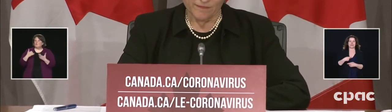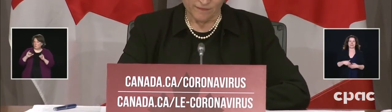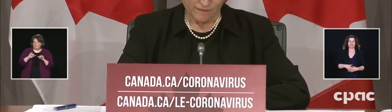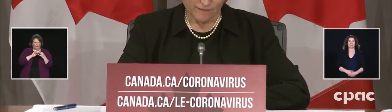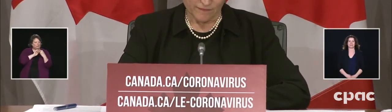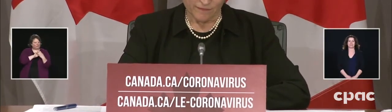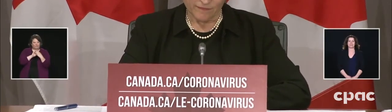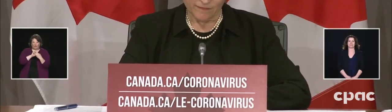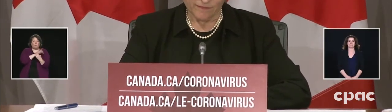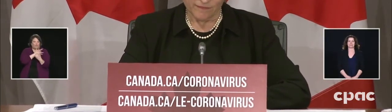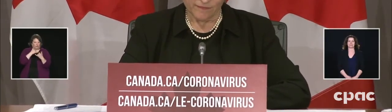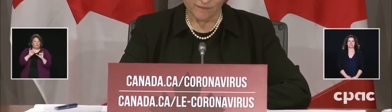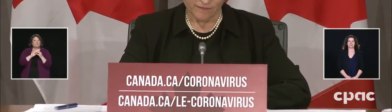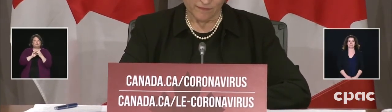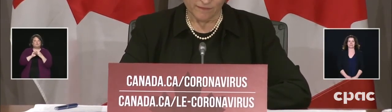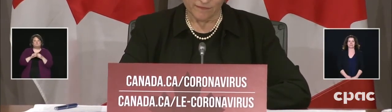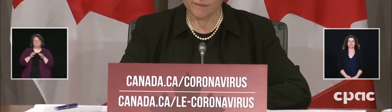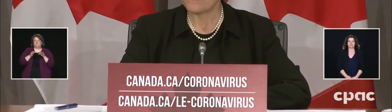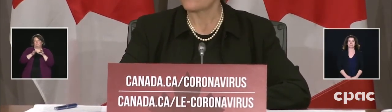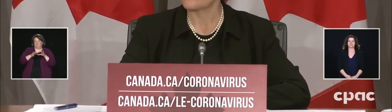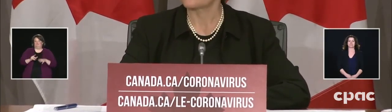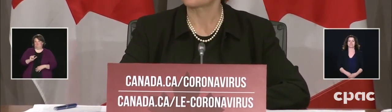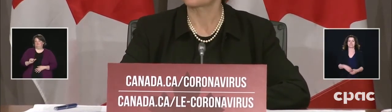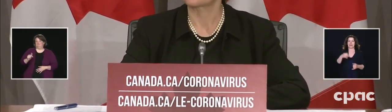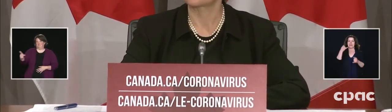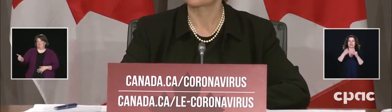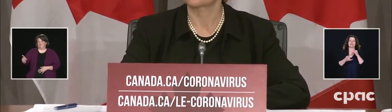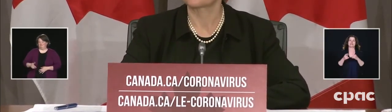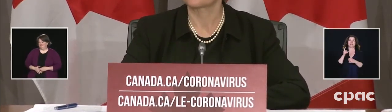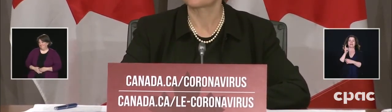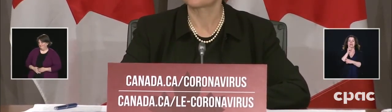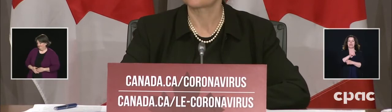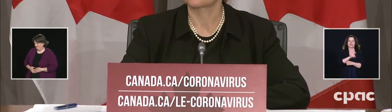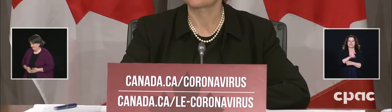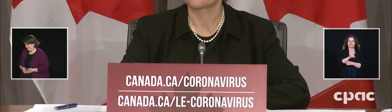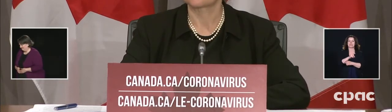Ministre. On a le temps pour une dernière question. We have time for one additional question, operator.